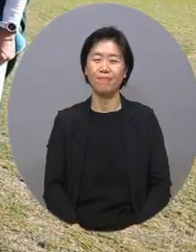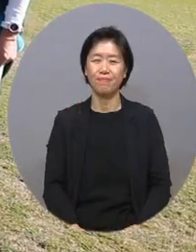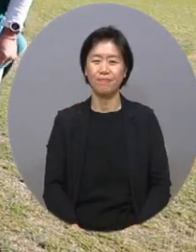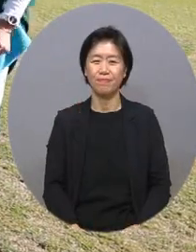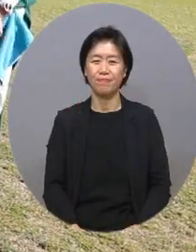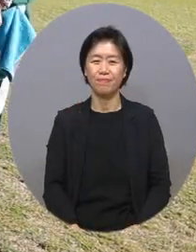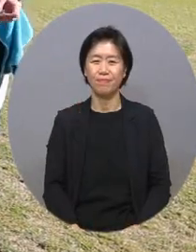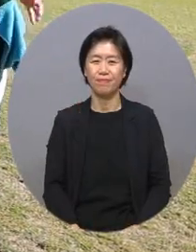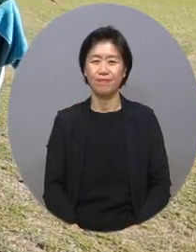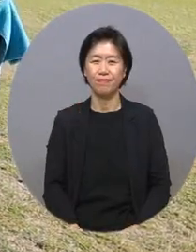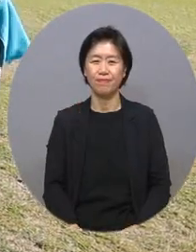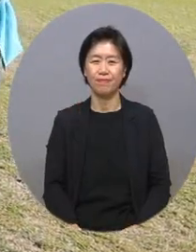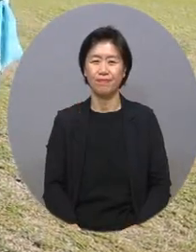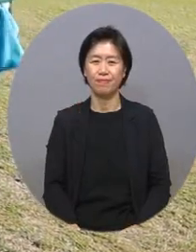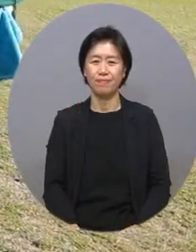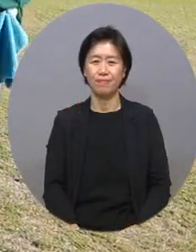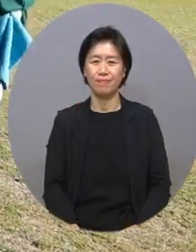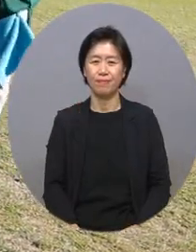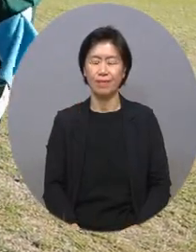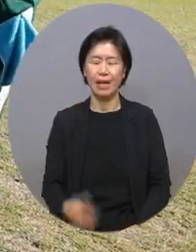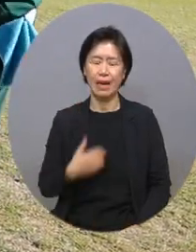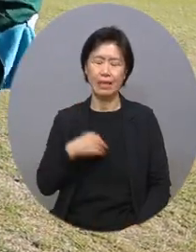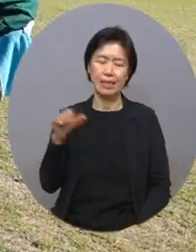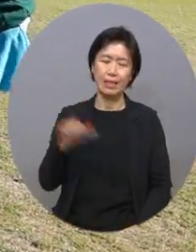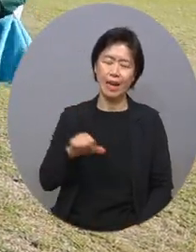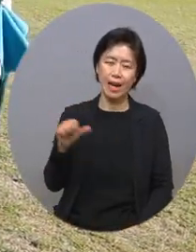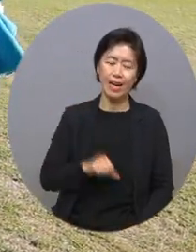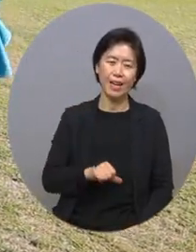참. 또 졌어.